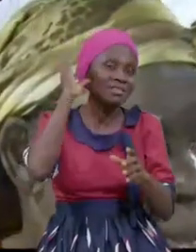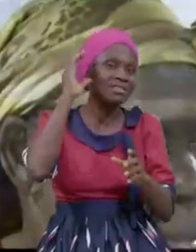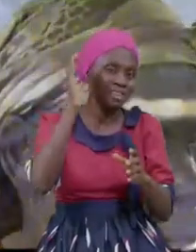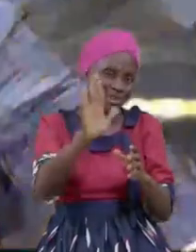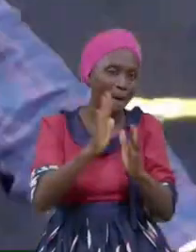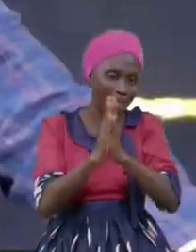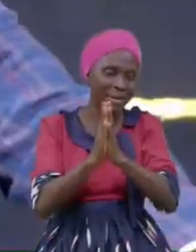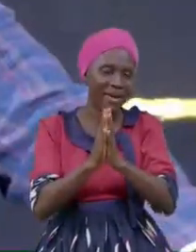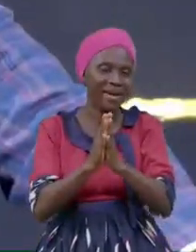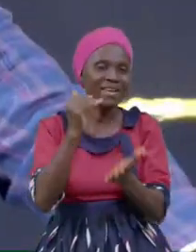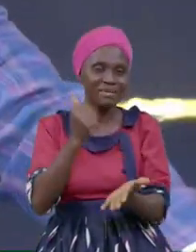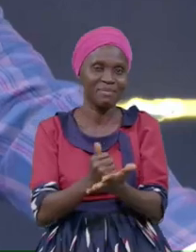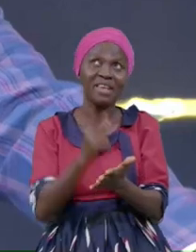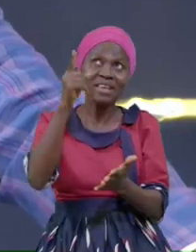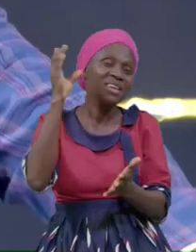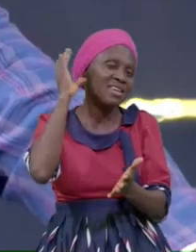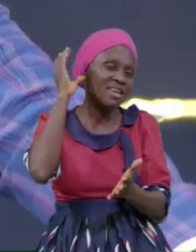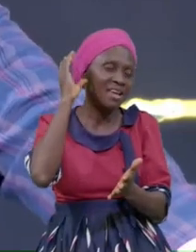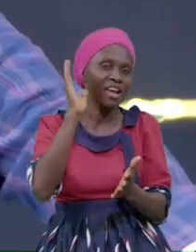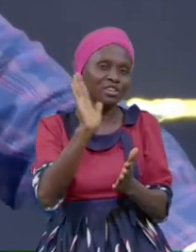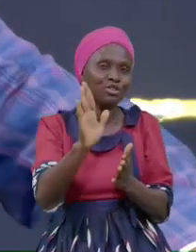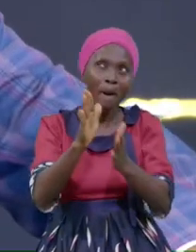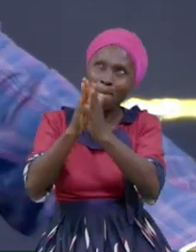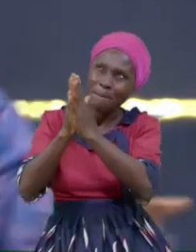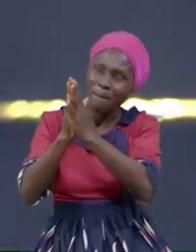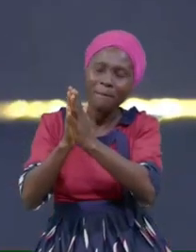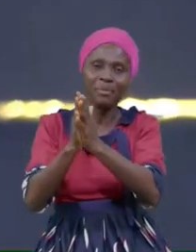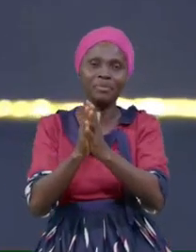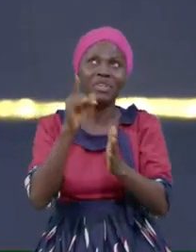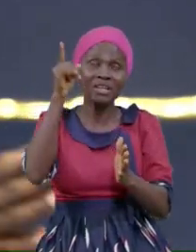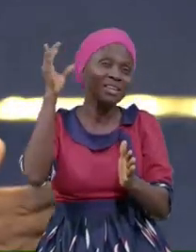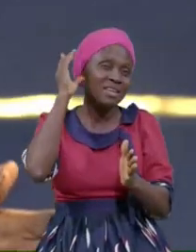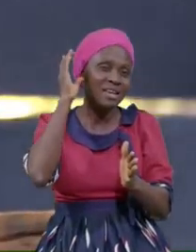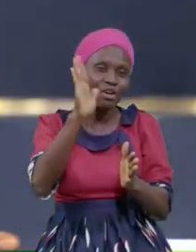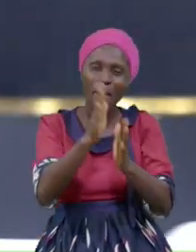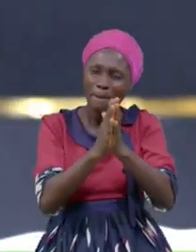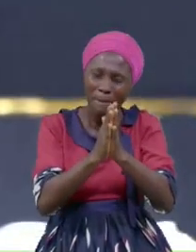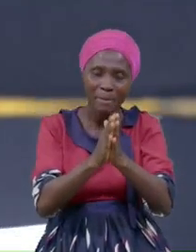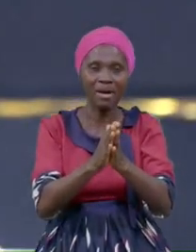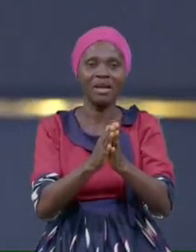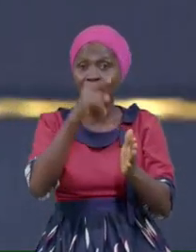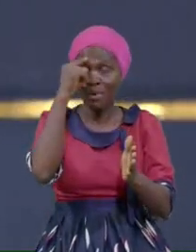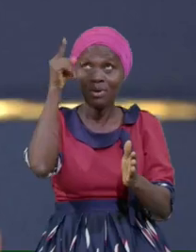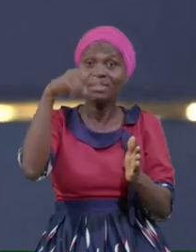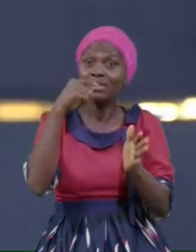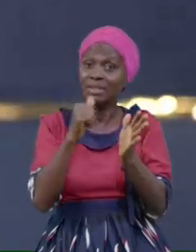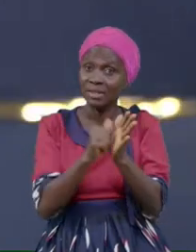Il entend ta prière. Il entend tes requêtes. Il entend tes demandes. Parce qu'il